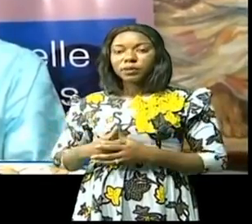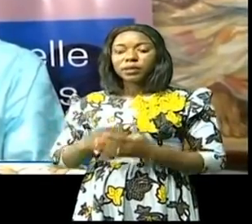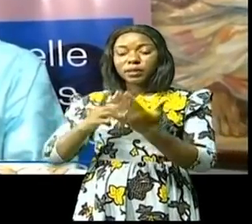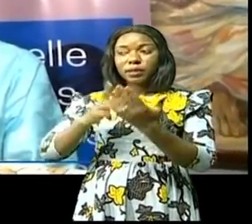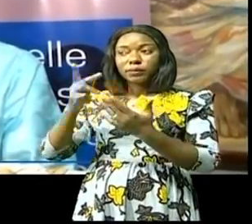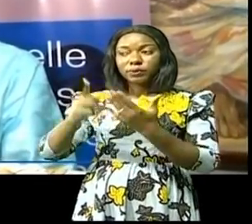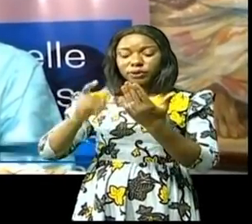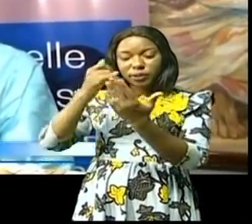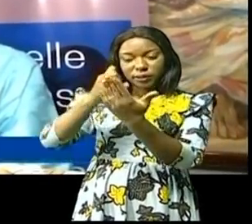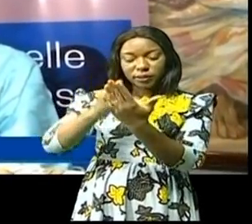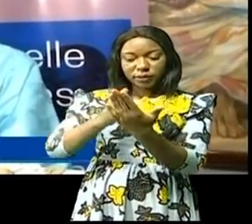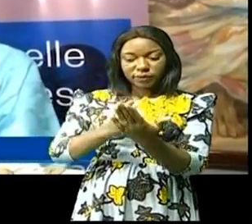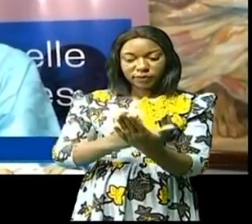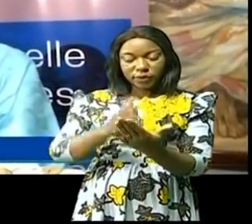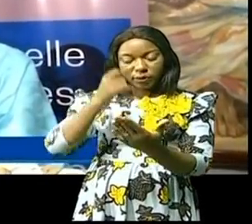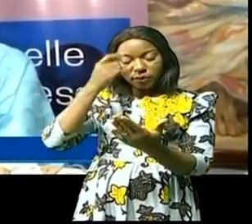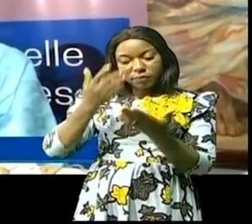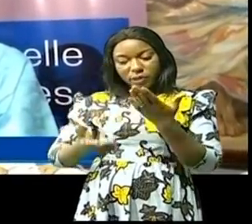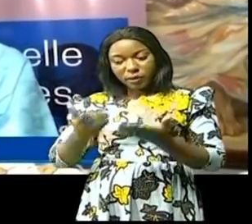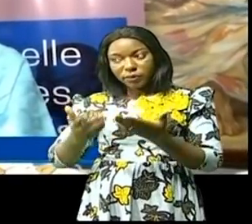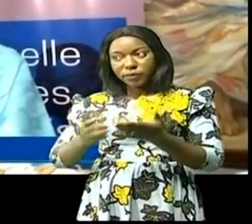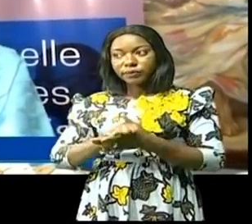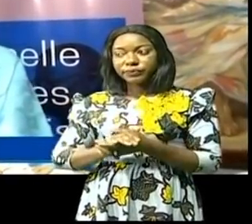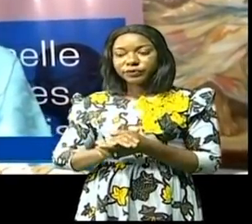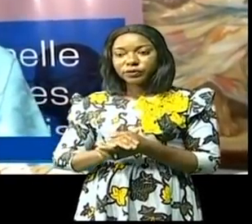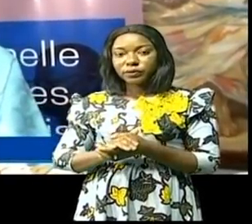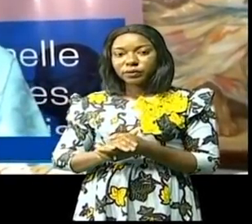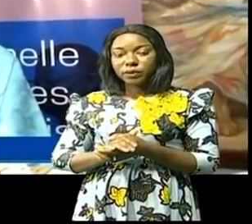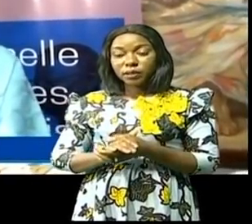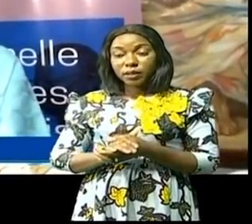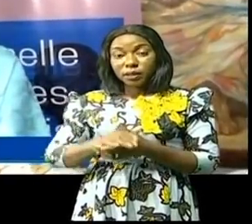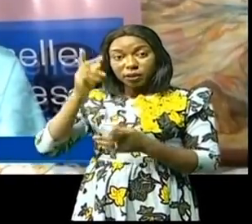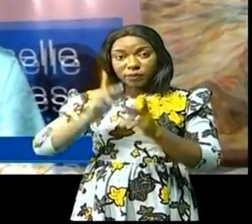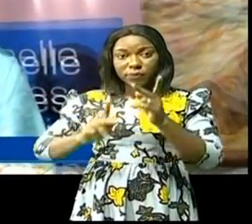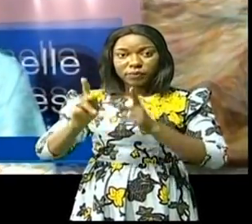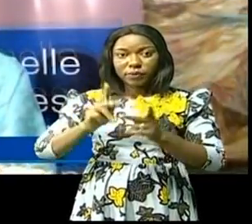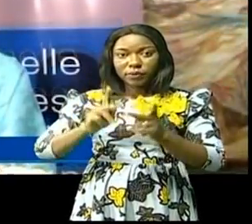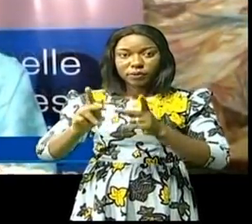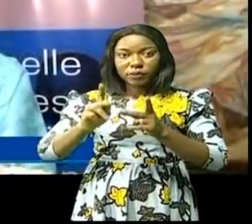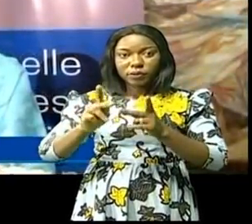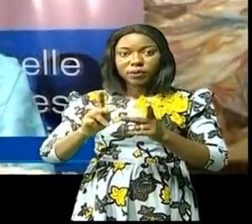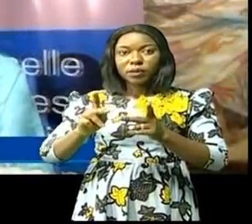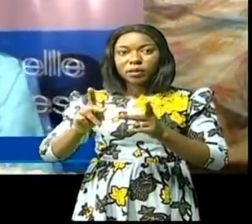seront identifiés en fonction de la demande des populations